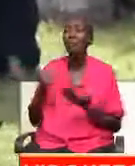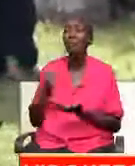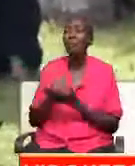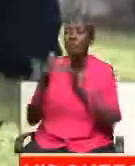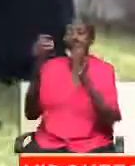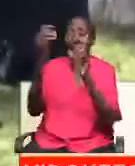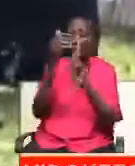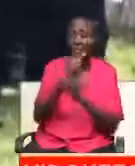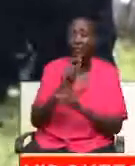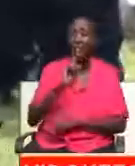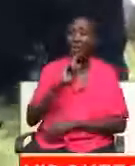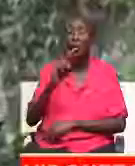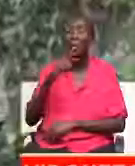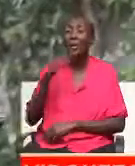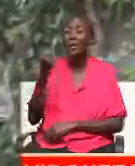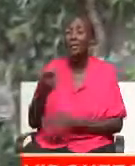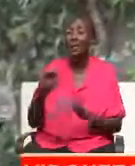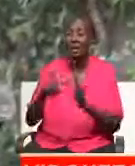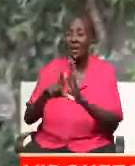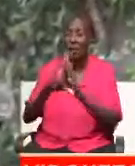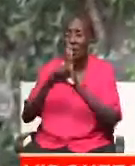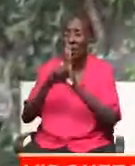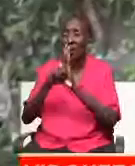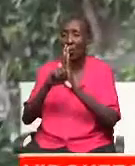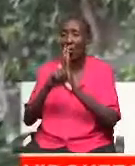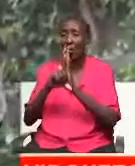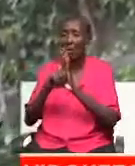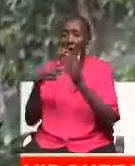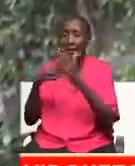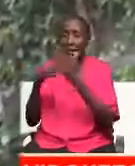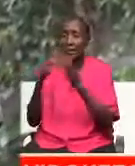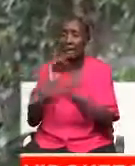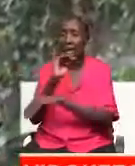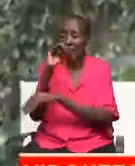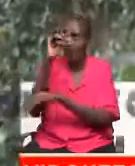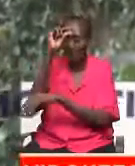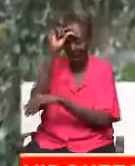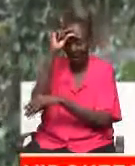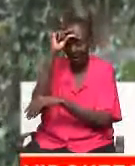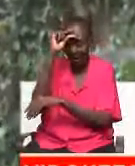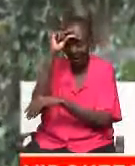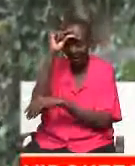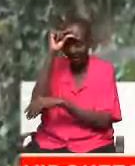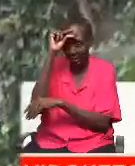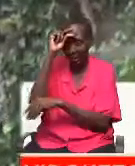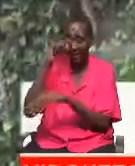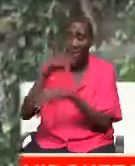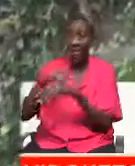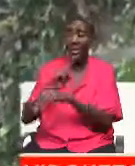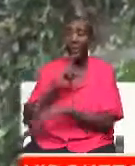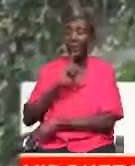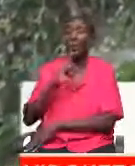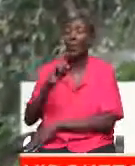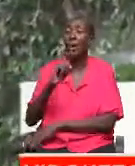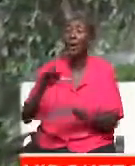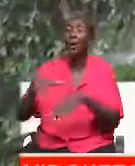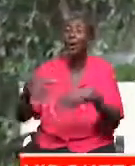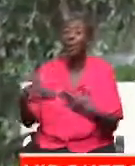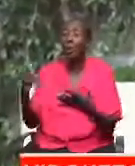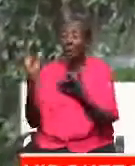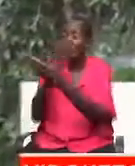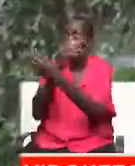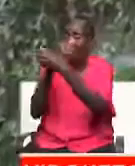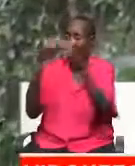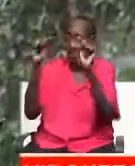hiyo ni kinyume cha sheria. Ninaomba kwamba serikali inapo command ama rais anapoamrisha